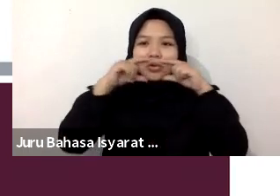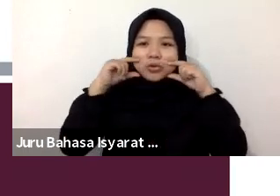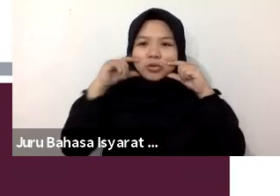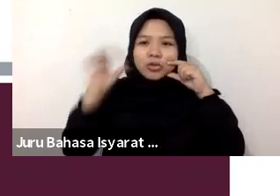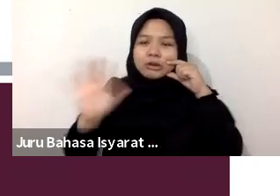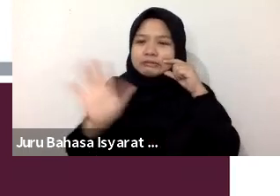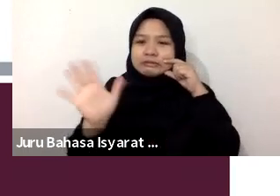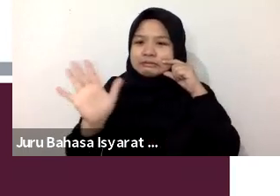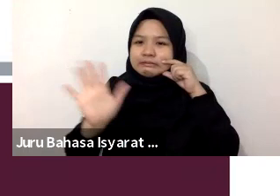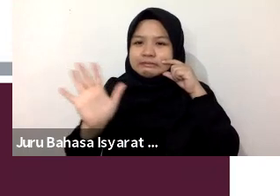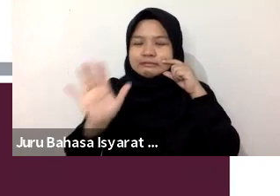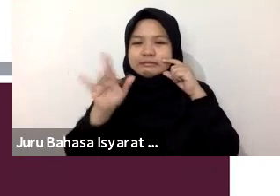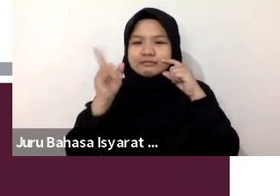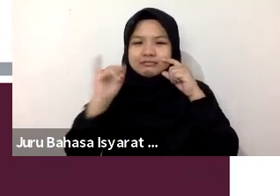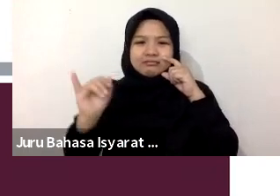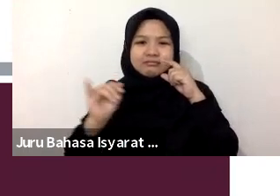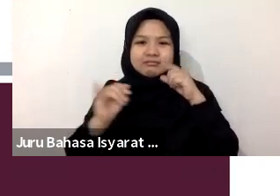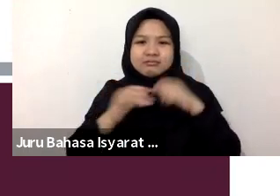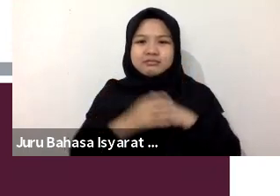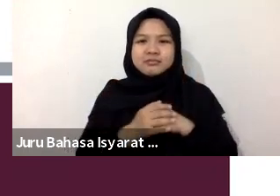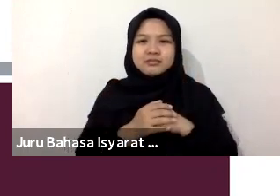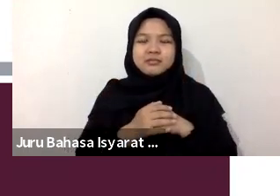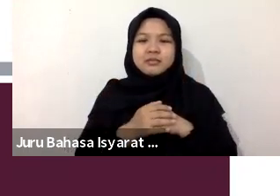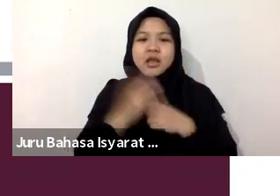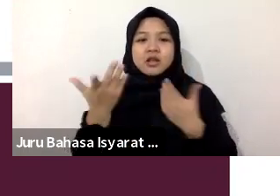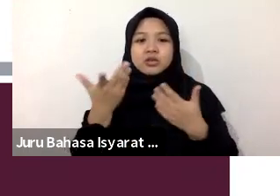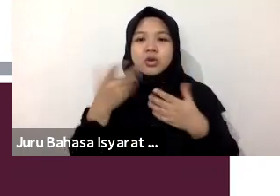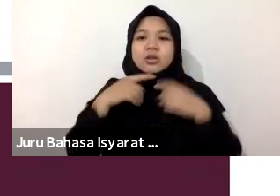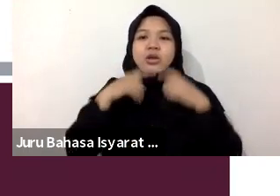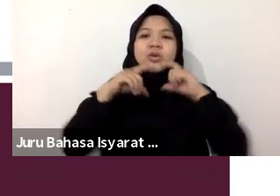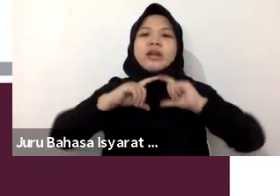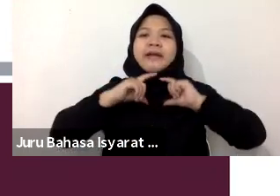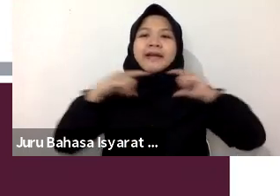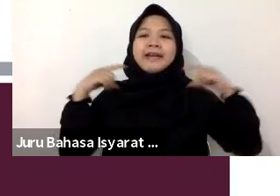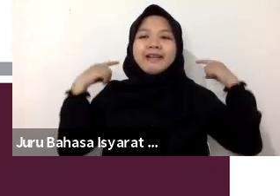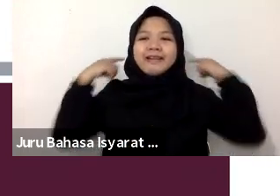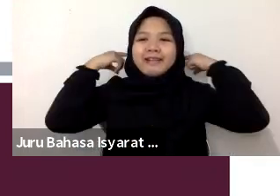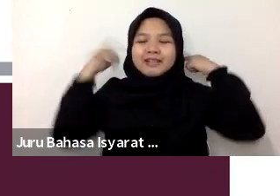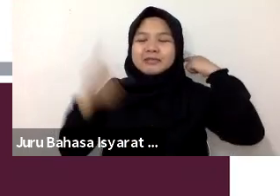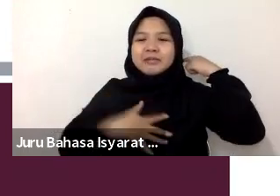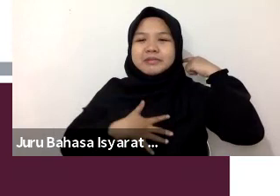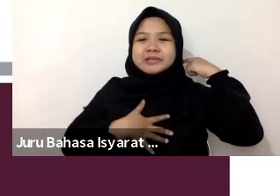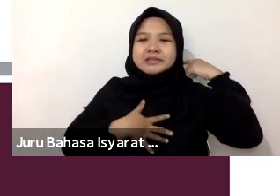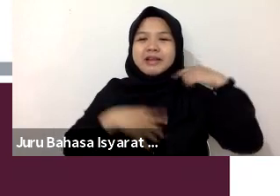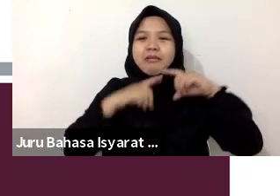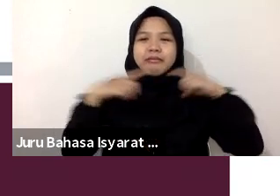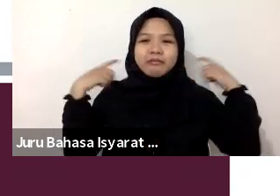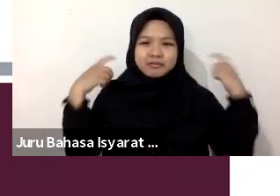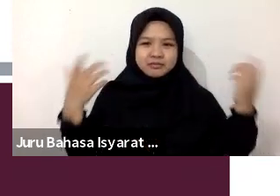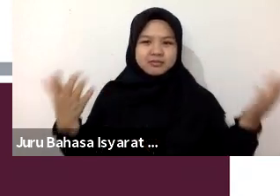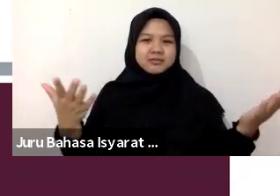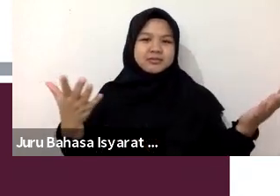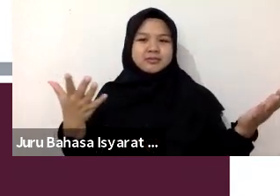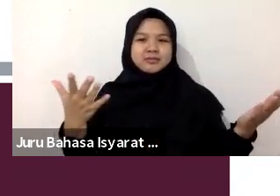Itu tidak betul, itu sama aja bohong gitu ya. Atau ditaruhnya di leher gitu, karena katanya sesak katanya. Ya, namanya juga